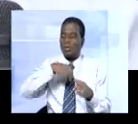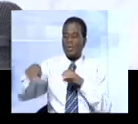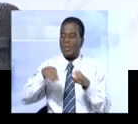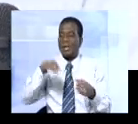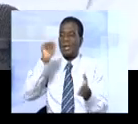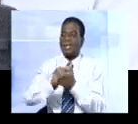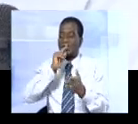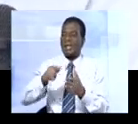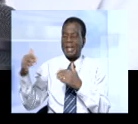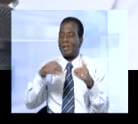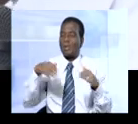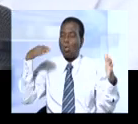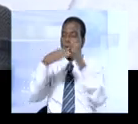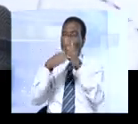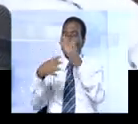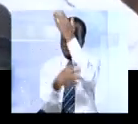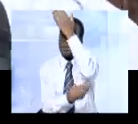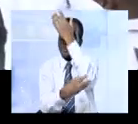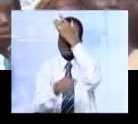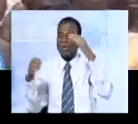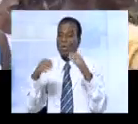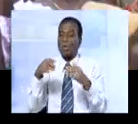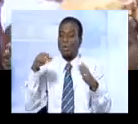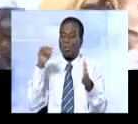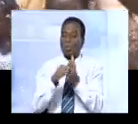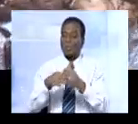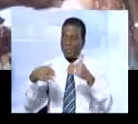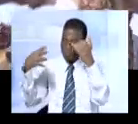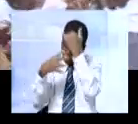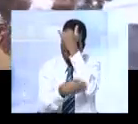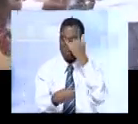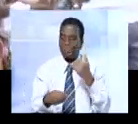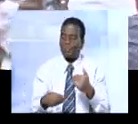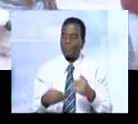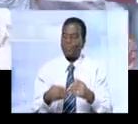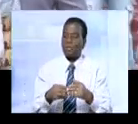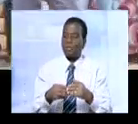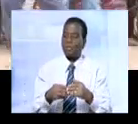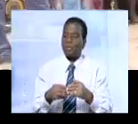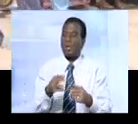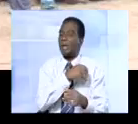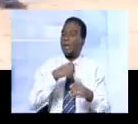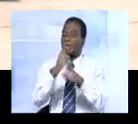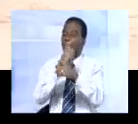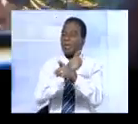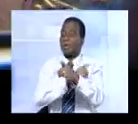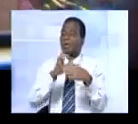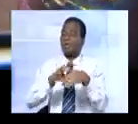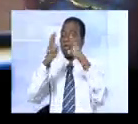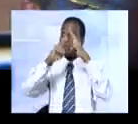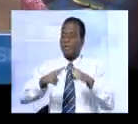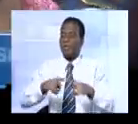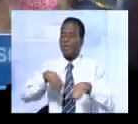la guerre contre la pauvreté, contre la misère. Érigé en sous-préfecture en septembre 2010, le développement de Gagoré connaîtra un